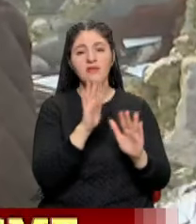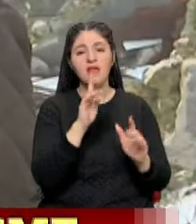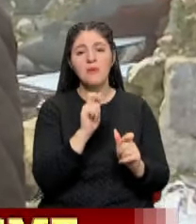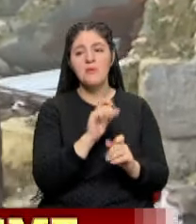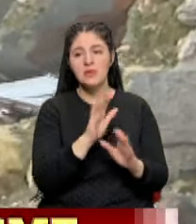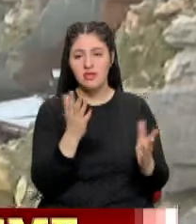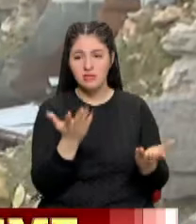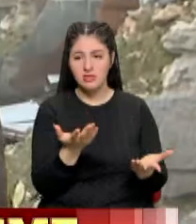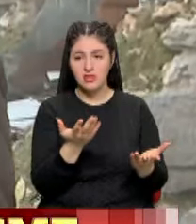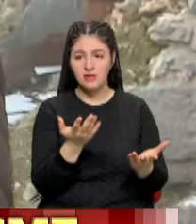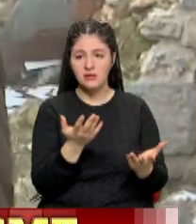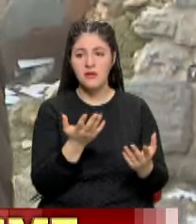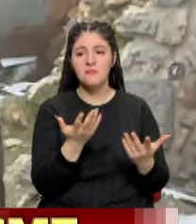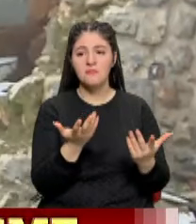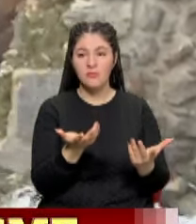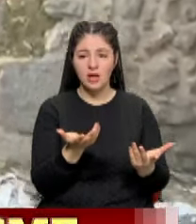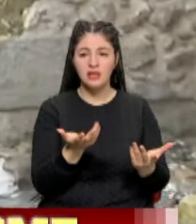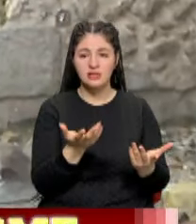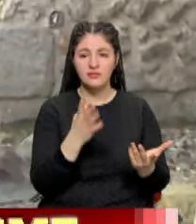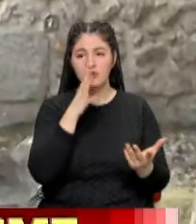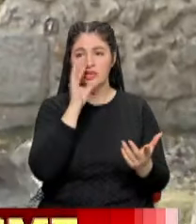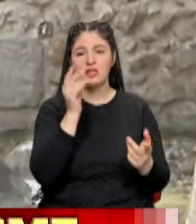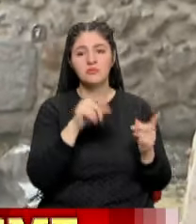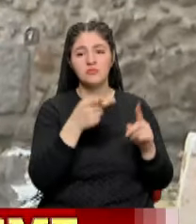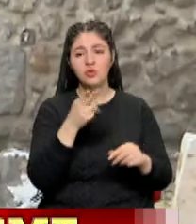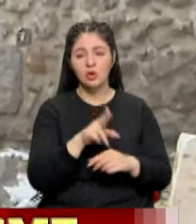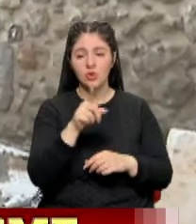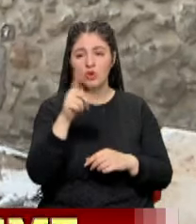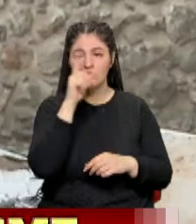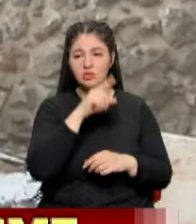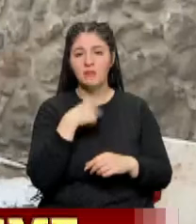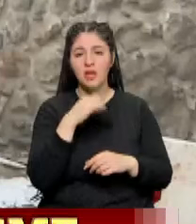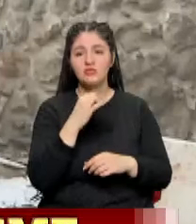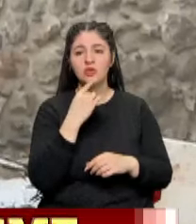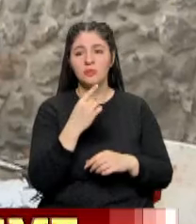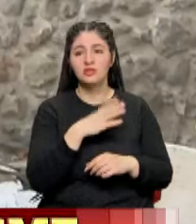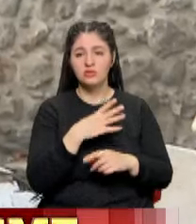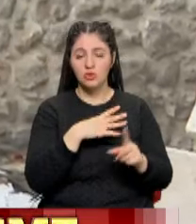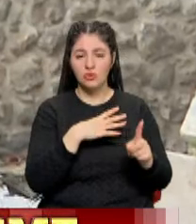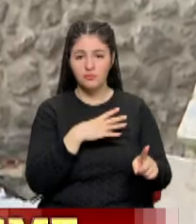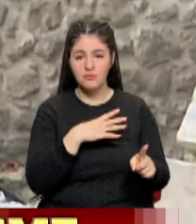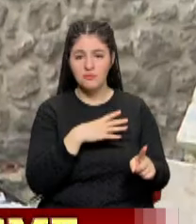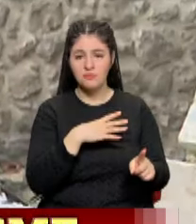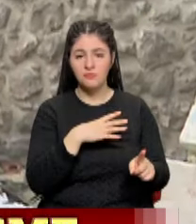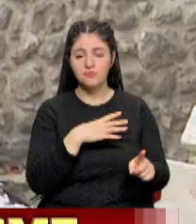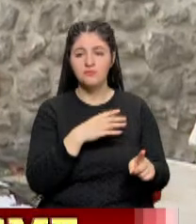vedalaşamadan maalesef kimimiz öldük. O yüzden ben hep şunu söylemek istiyorum.